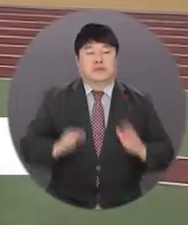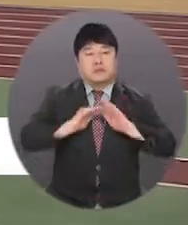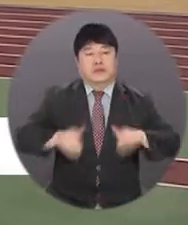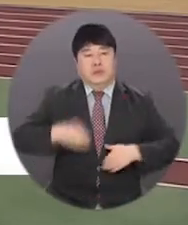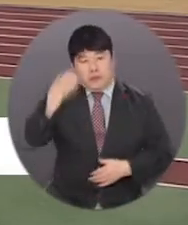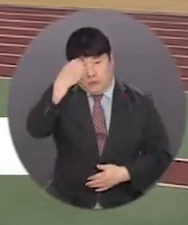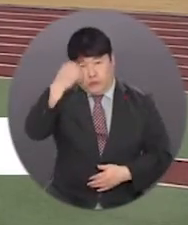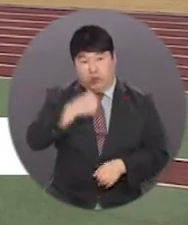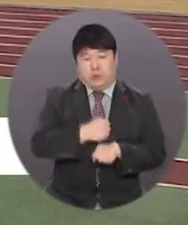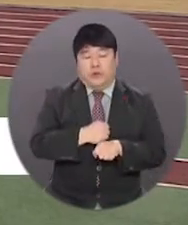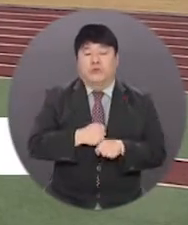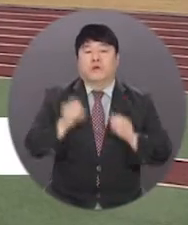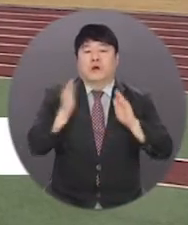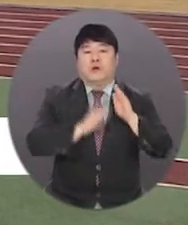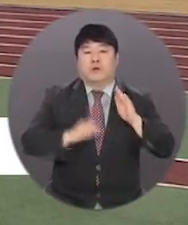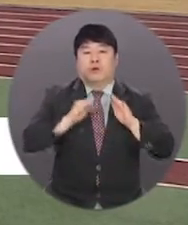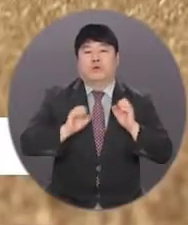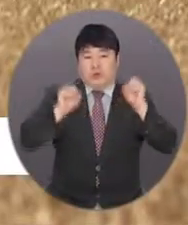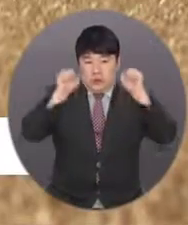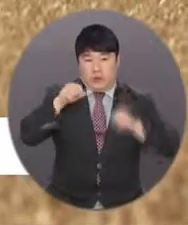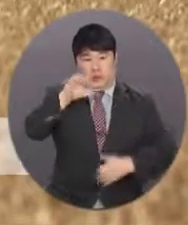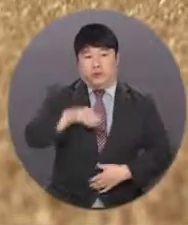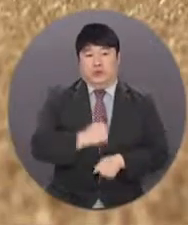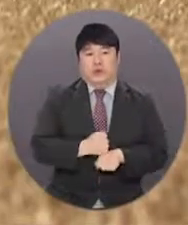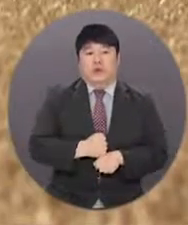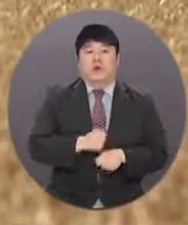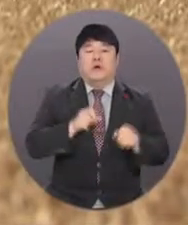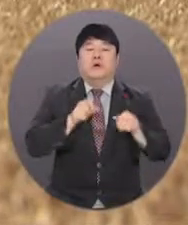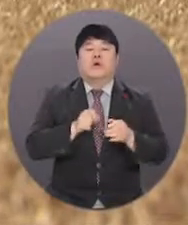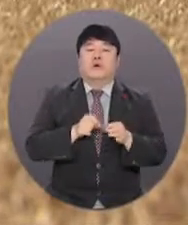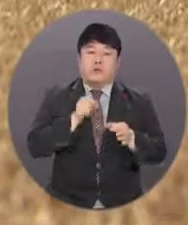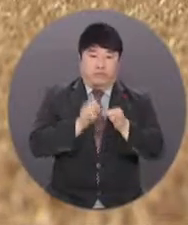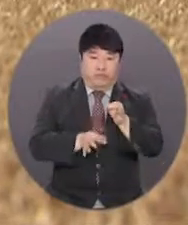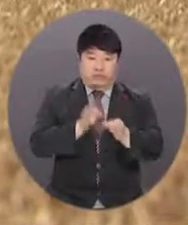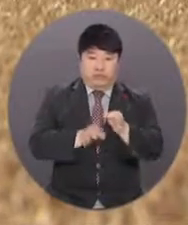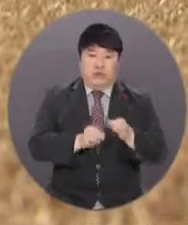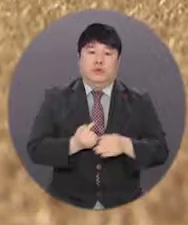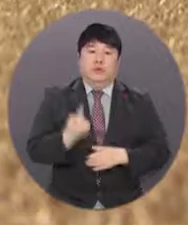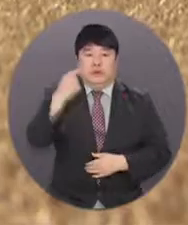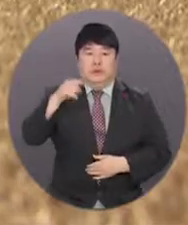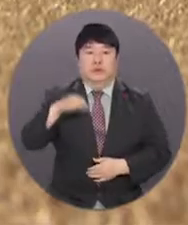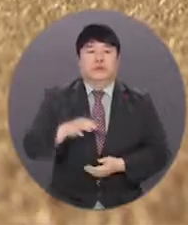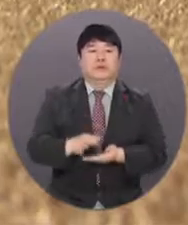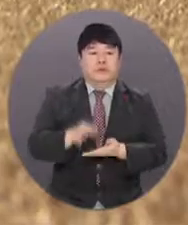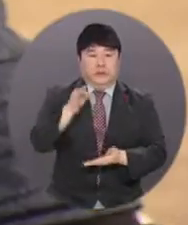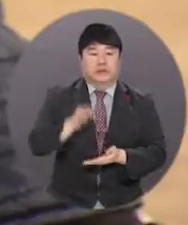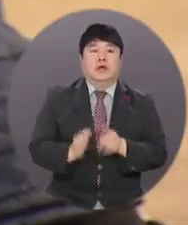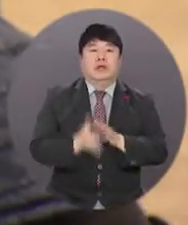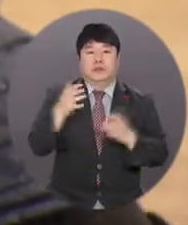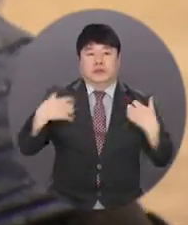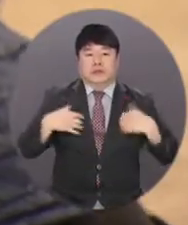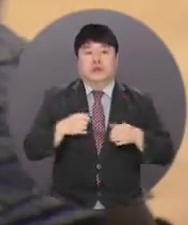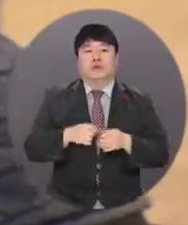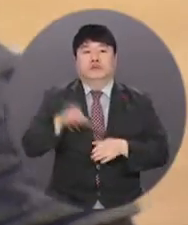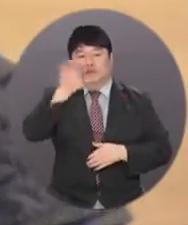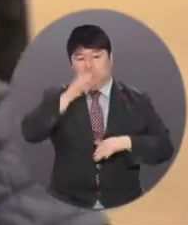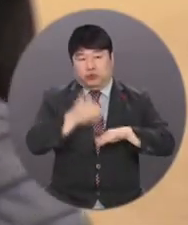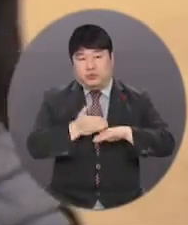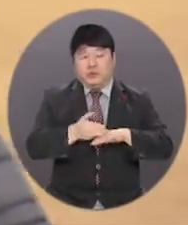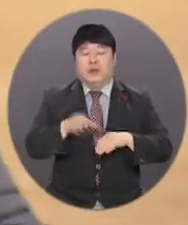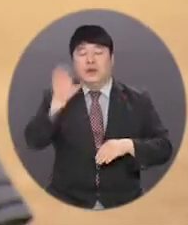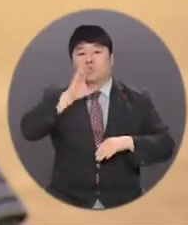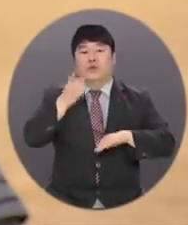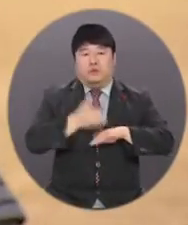전남 공군 공업 공설운동장. 프로축구단 천안시청의 동계훈련이 한창입니다. 훈련에